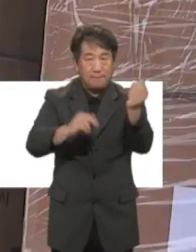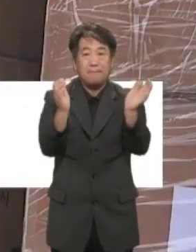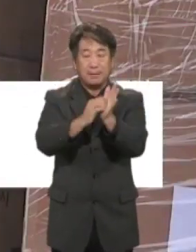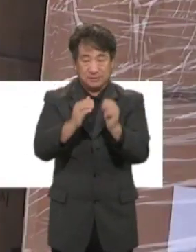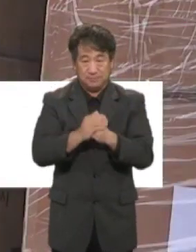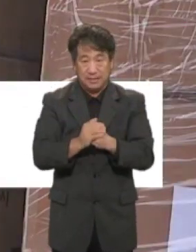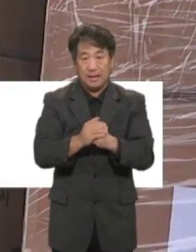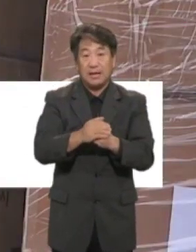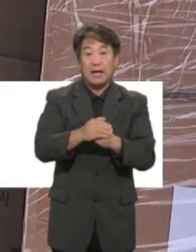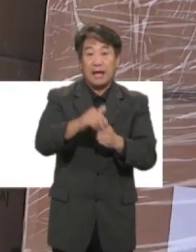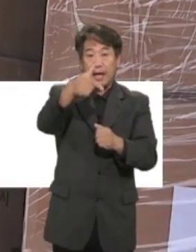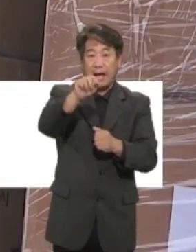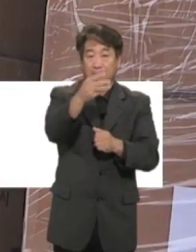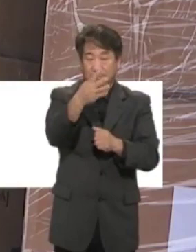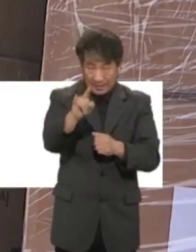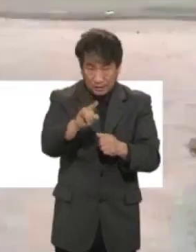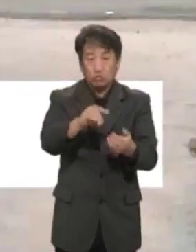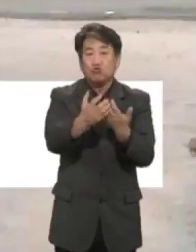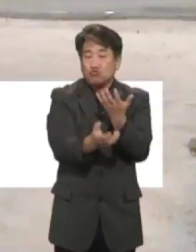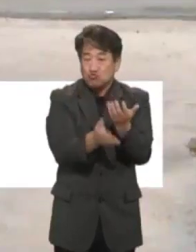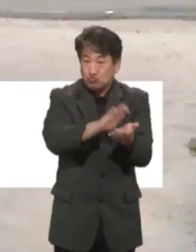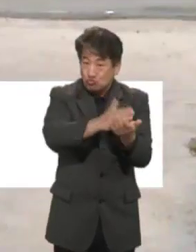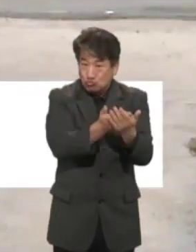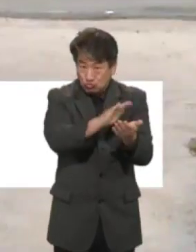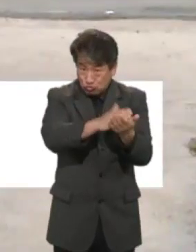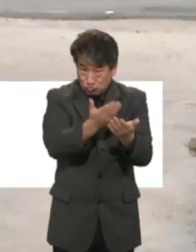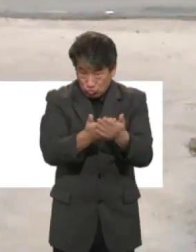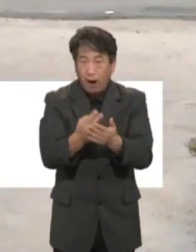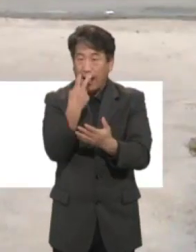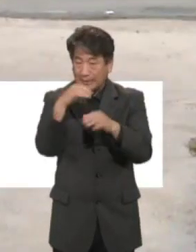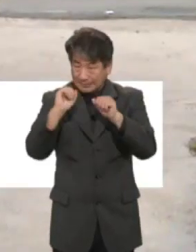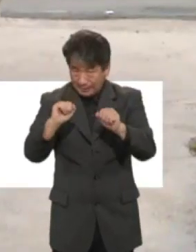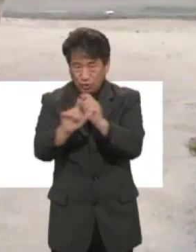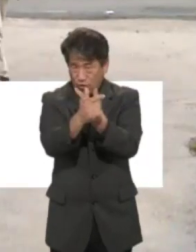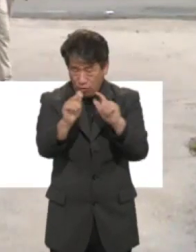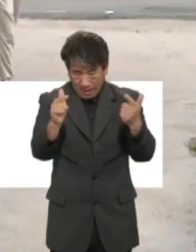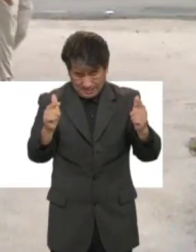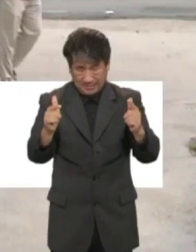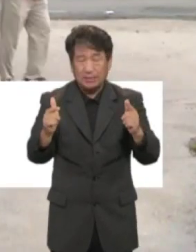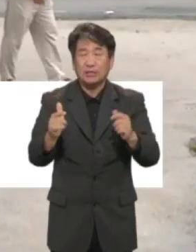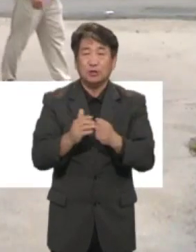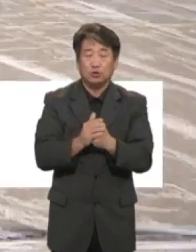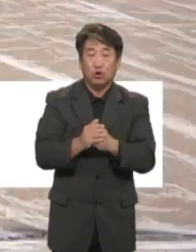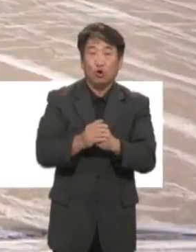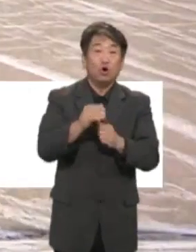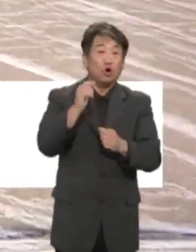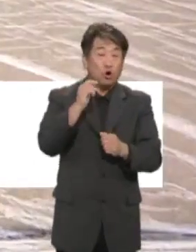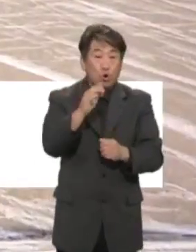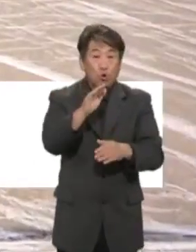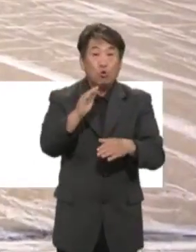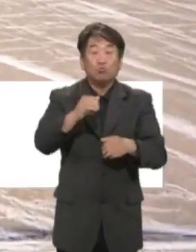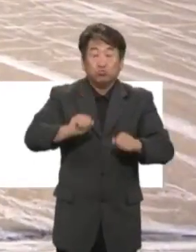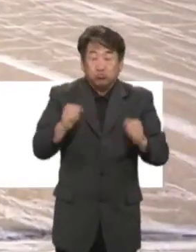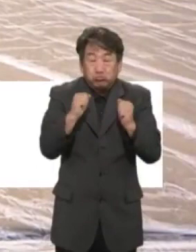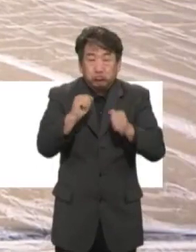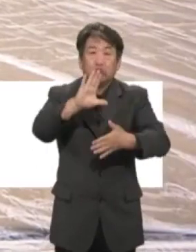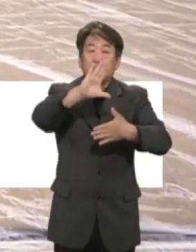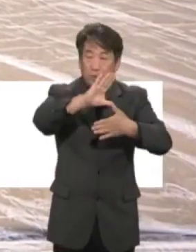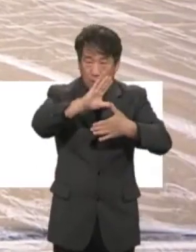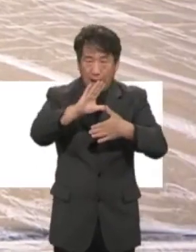감태는 구운감태 조미감태 생감태 등 다양한 제품 형태로 북미가 중화권 유럽의 최근 1년간